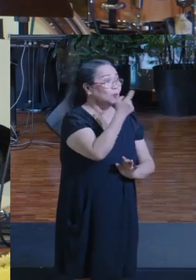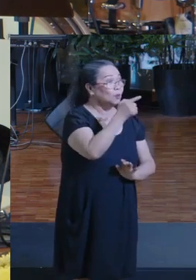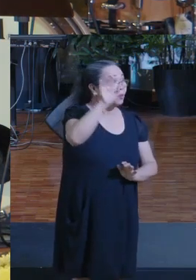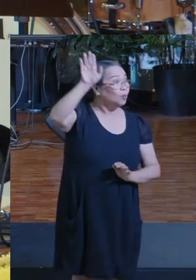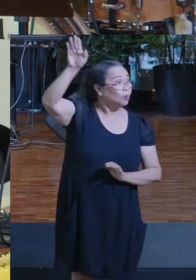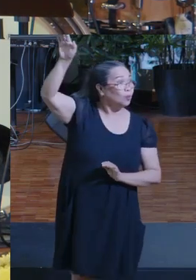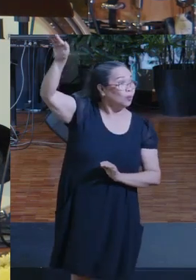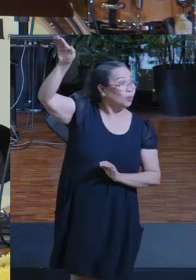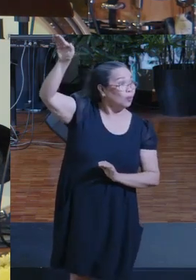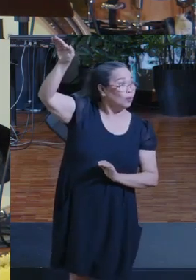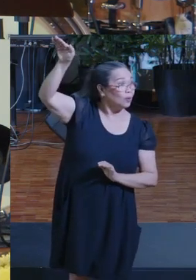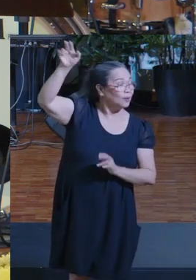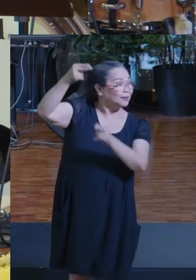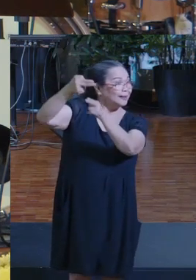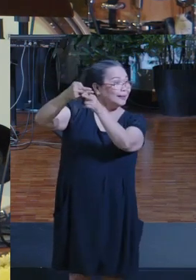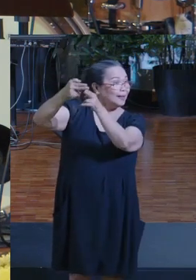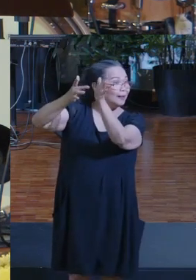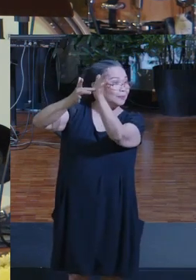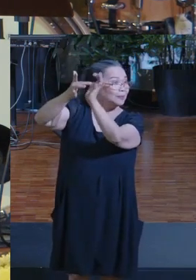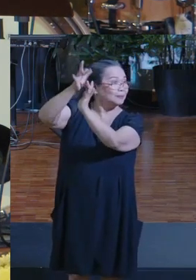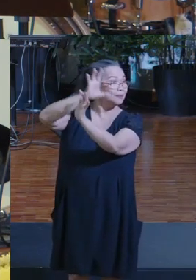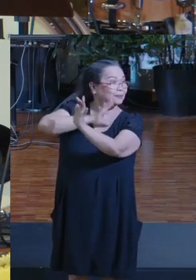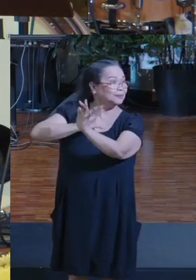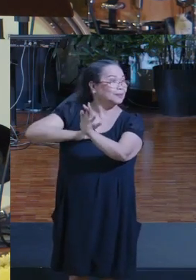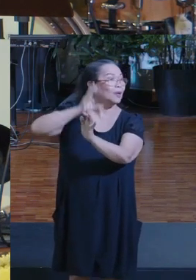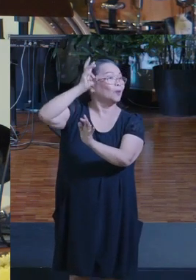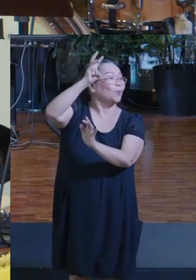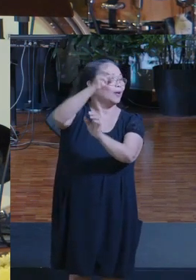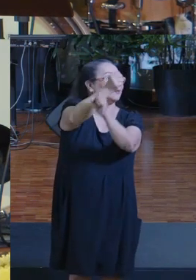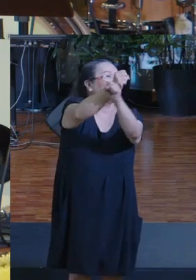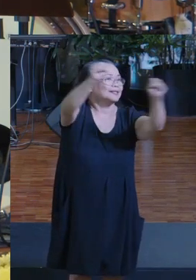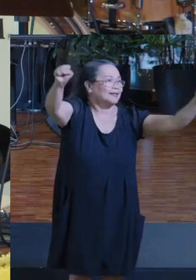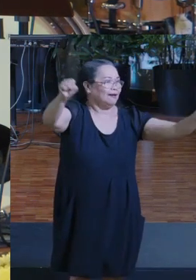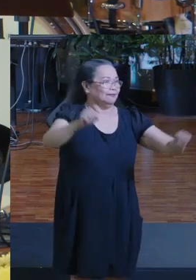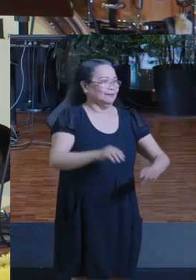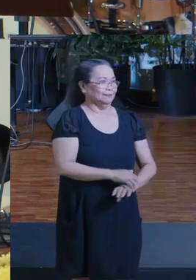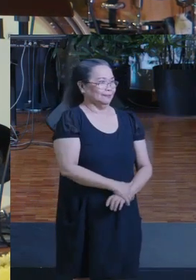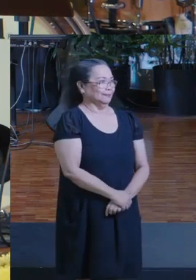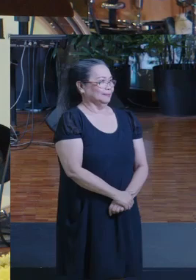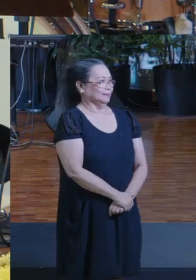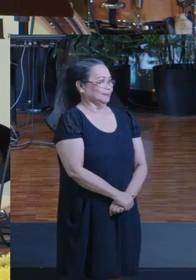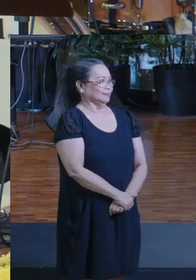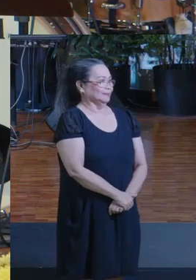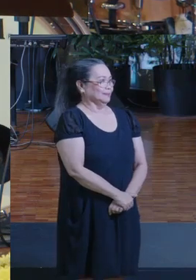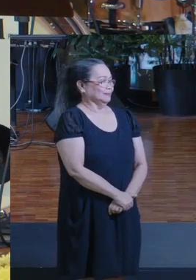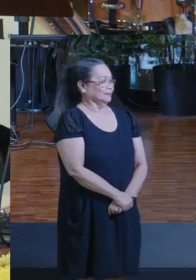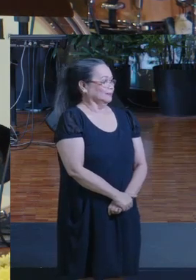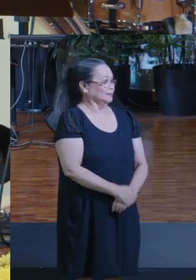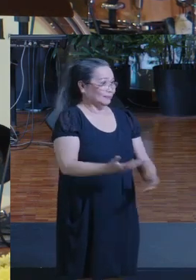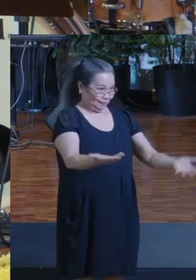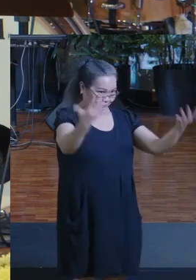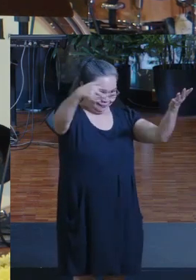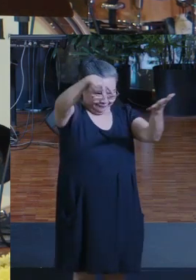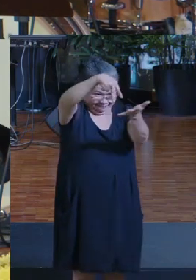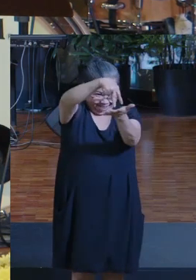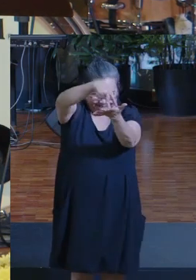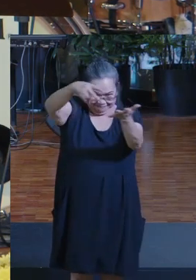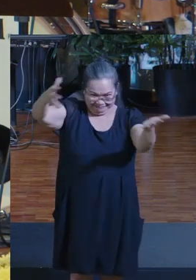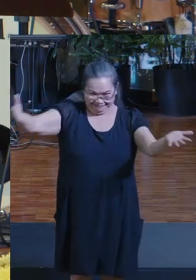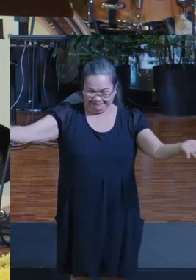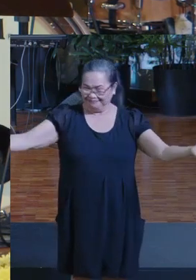sa pangalan ng Panginoon, siya ay maliligtas. Tayo po'y tumayo mga